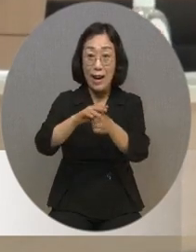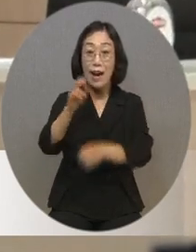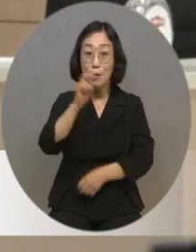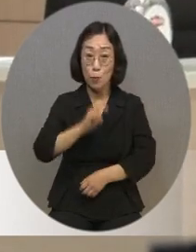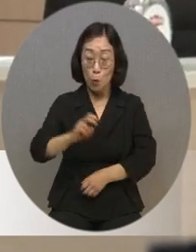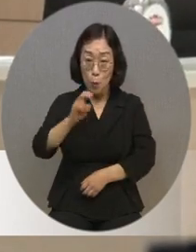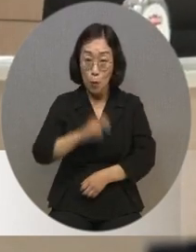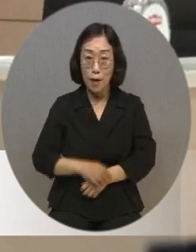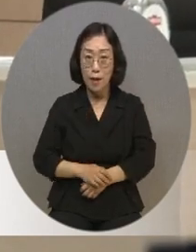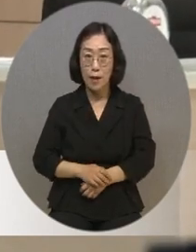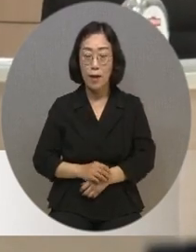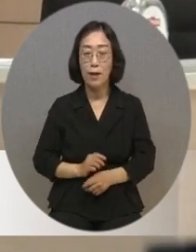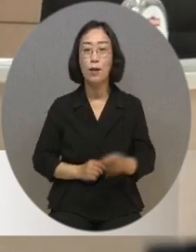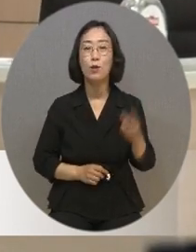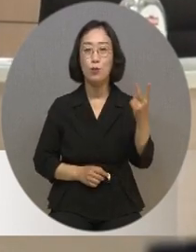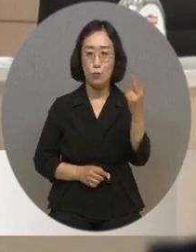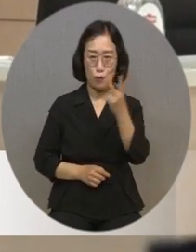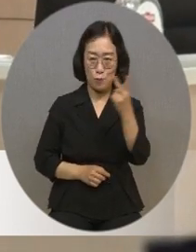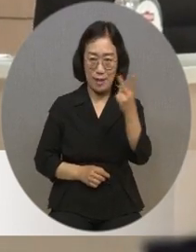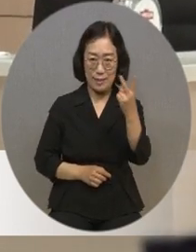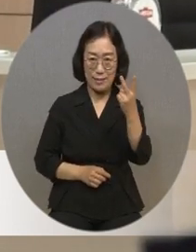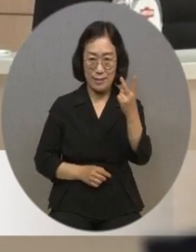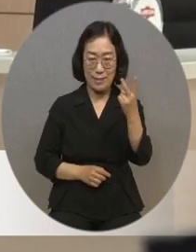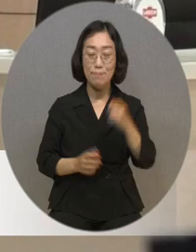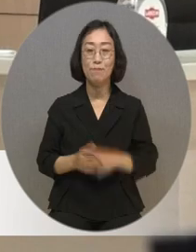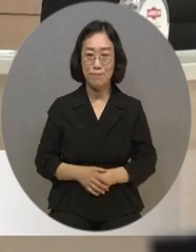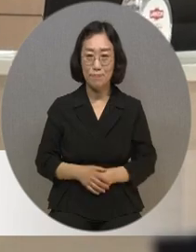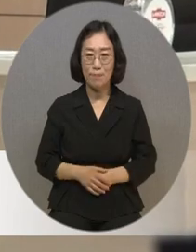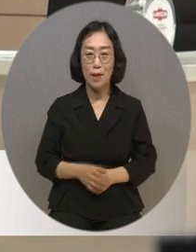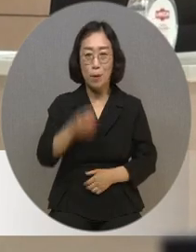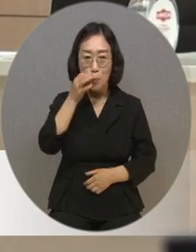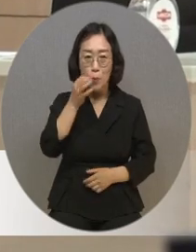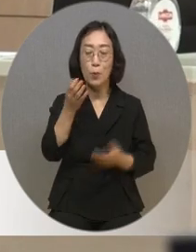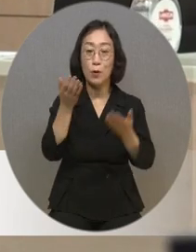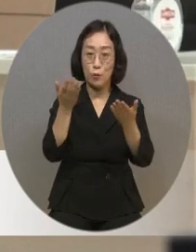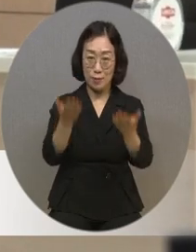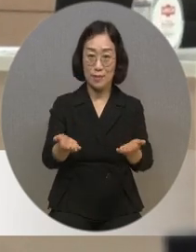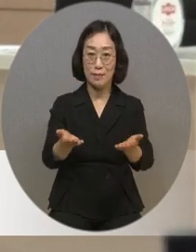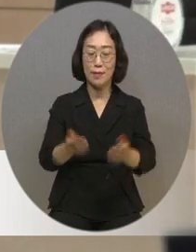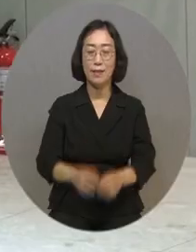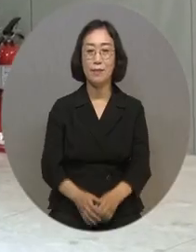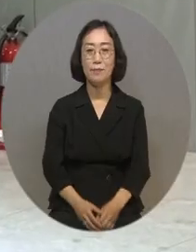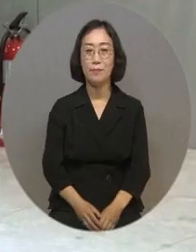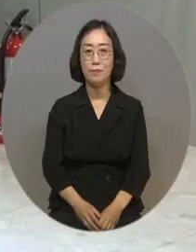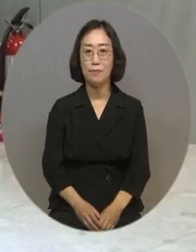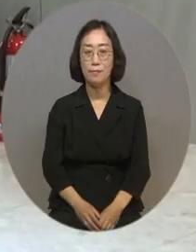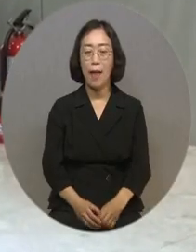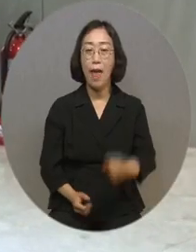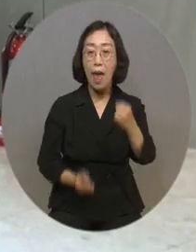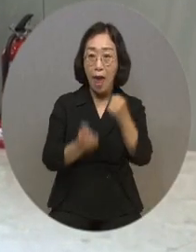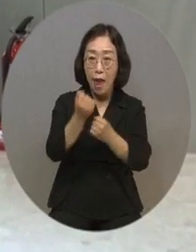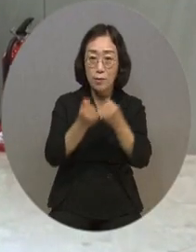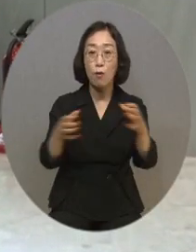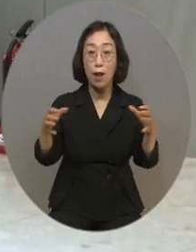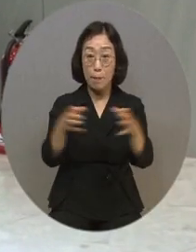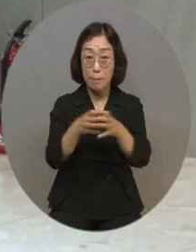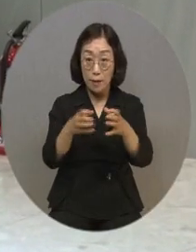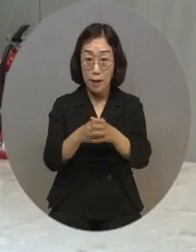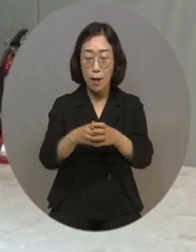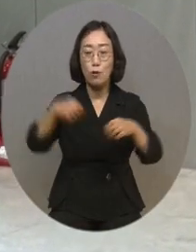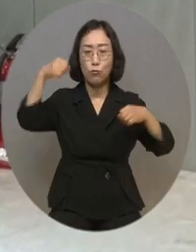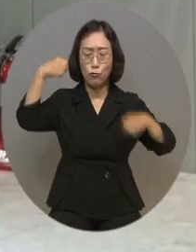그린 사랑과 그 작품을 보여드리겠습니다. 해설이 있는 우리 춤으로